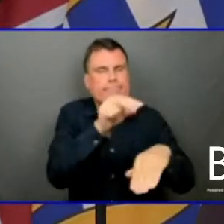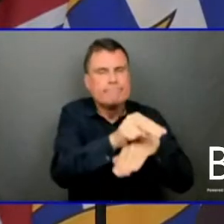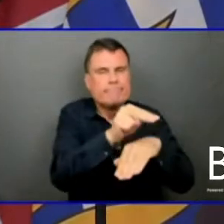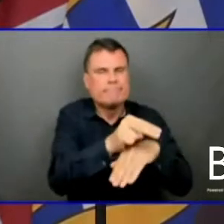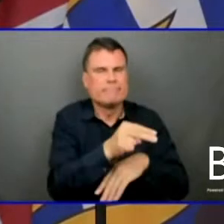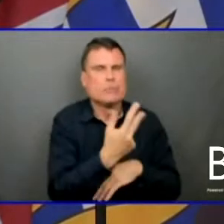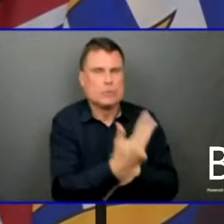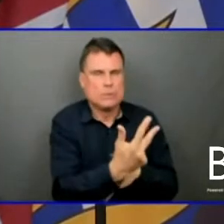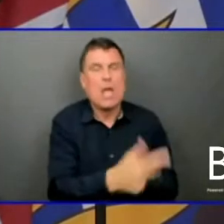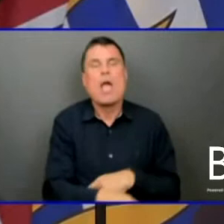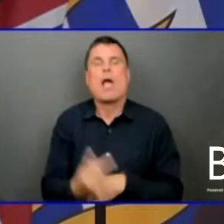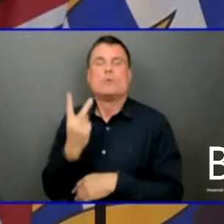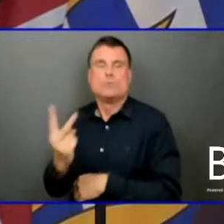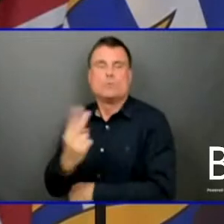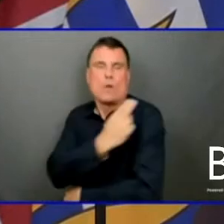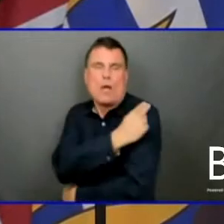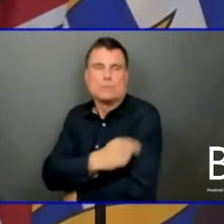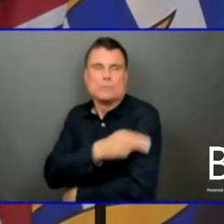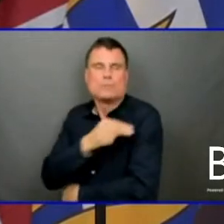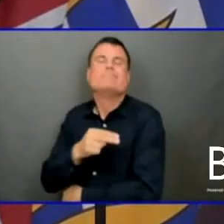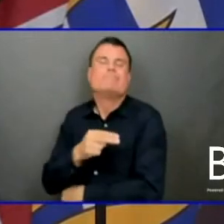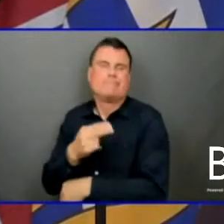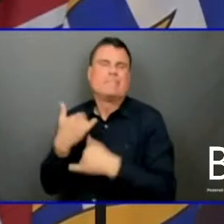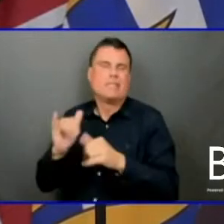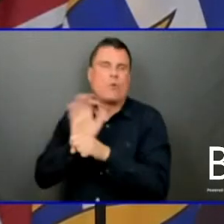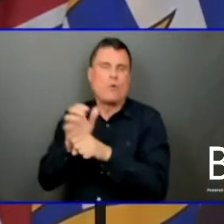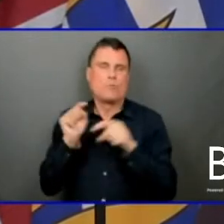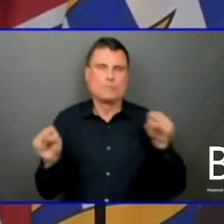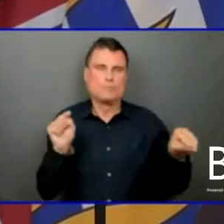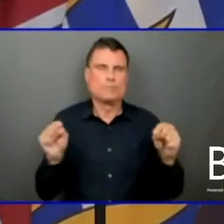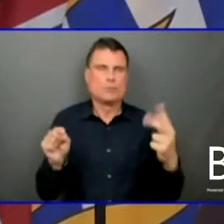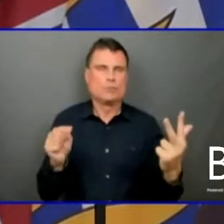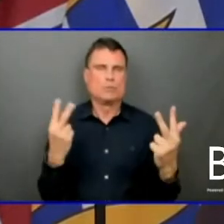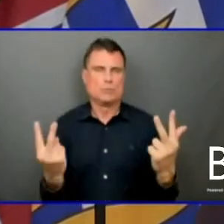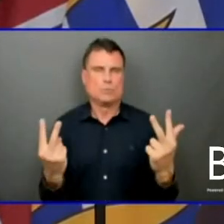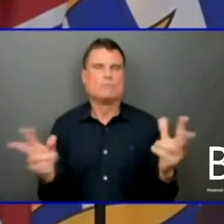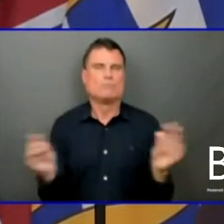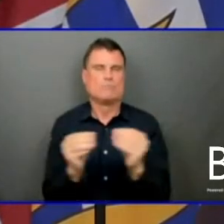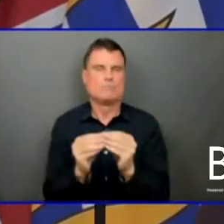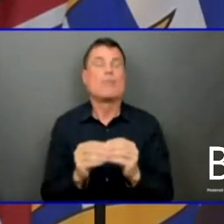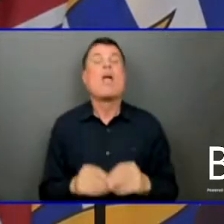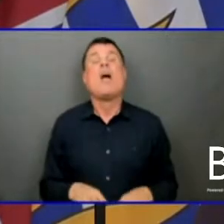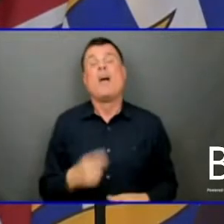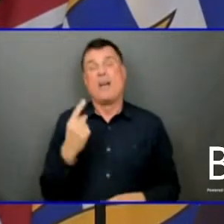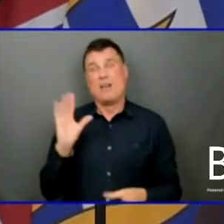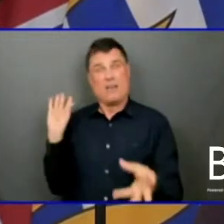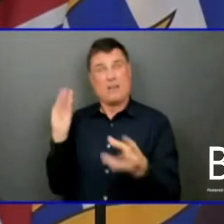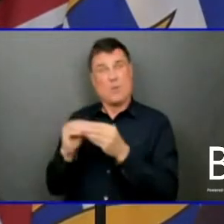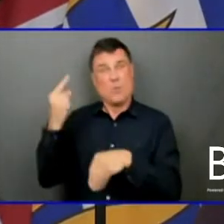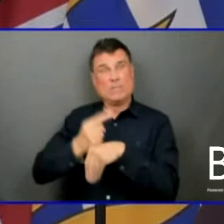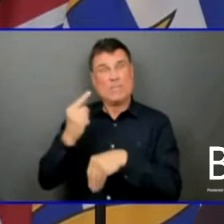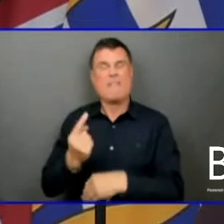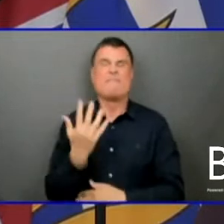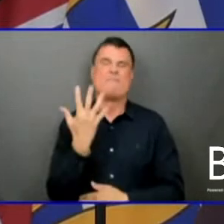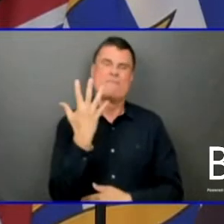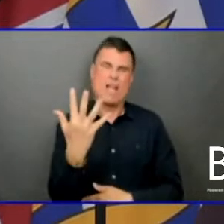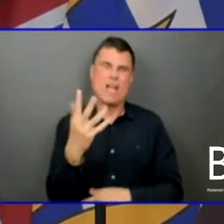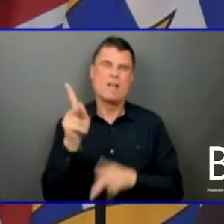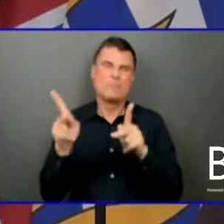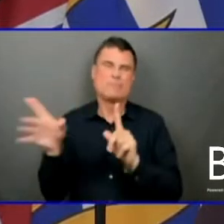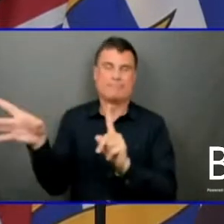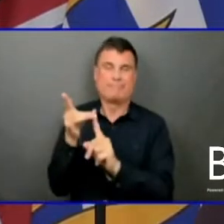诊性诊疗，5个。 We have 5 additional deaths 武力死亡 in the province today, bringing the total number of people who've died